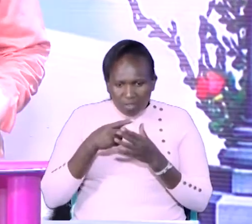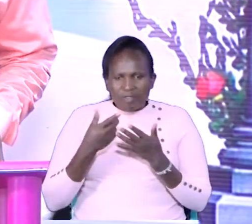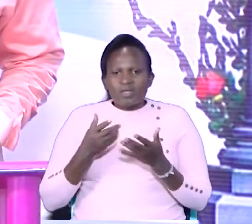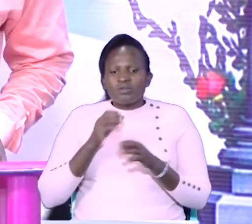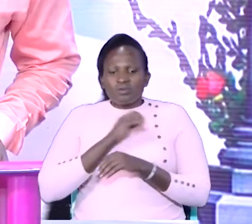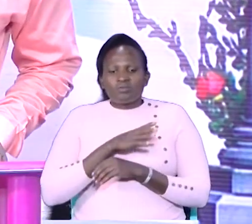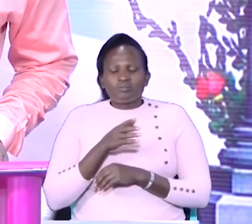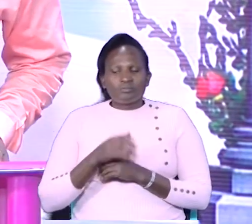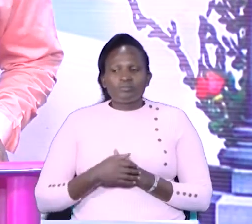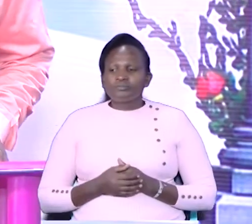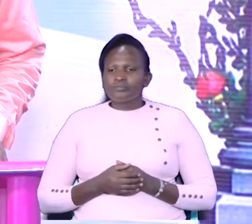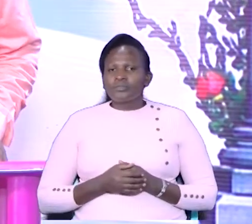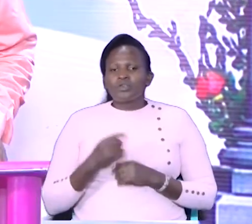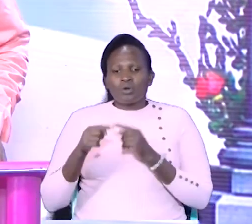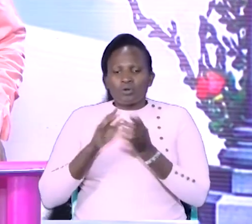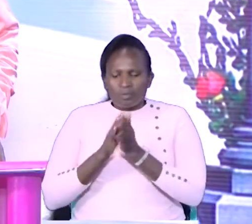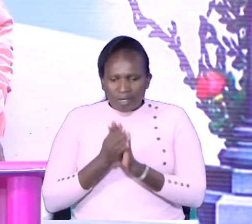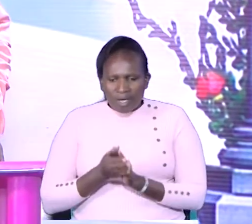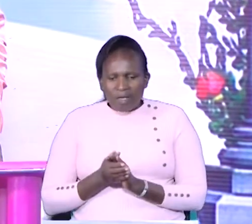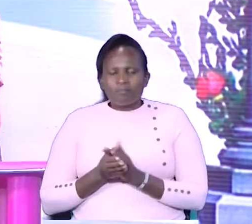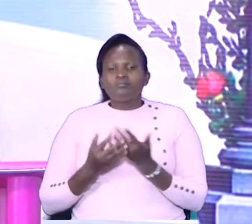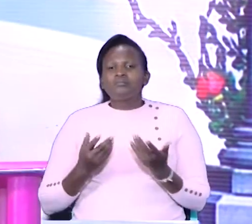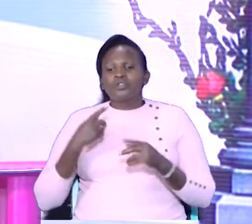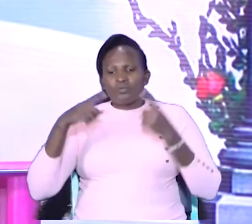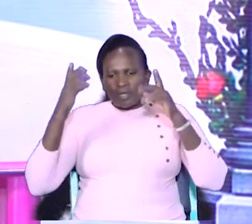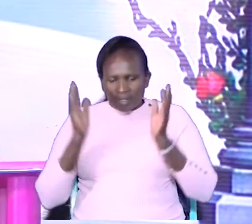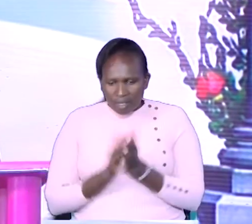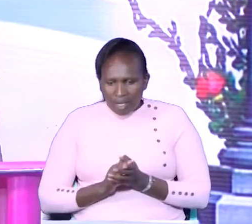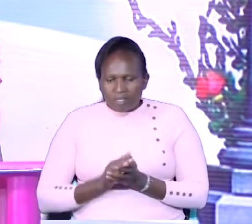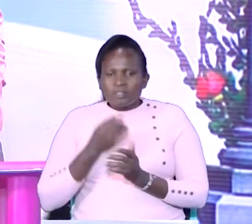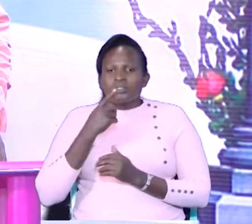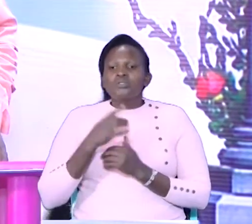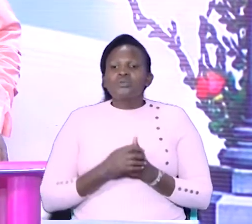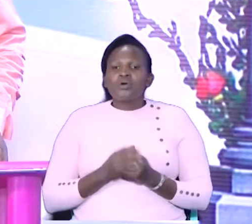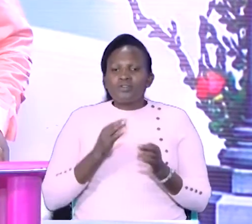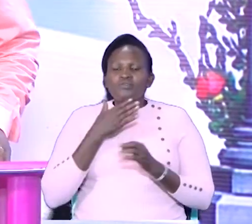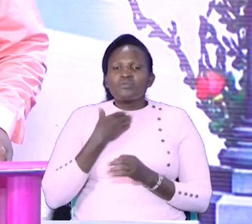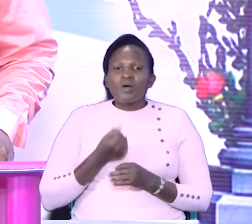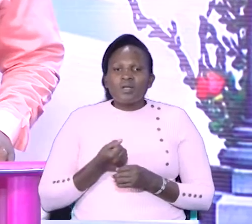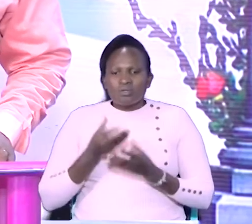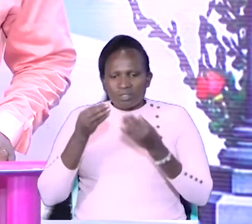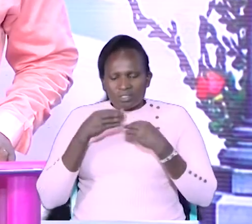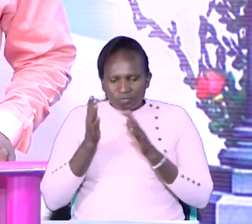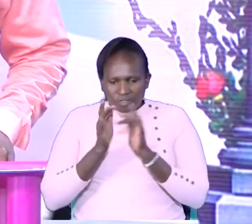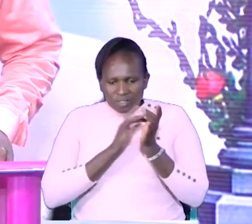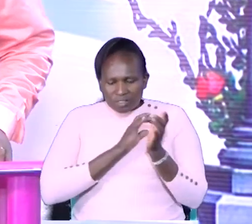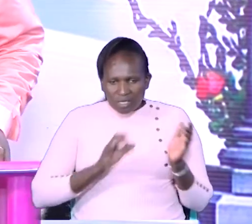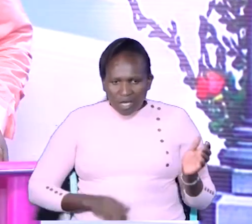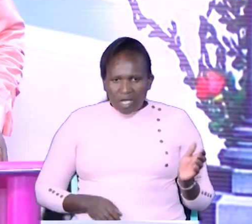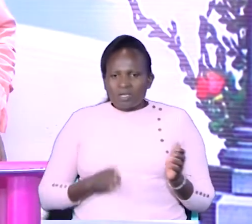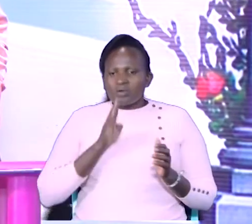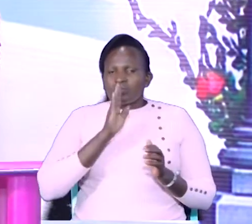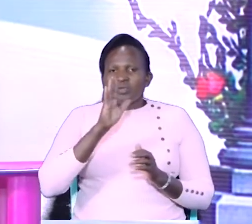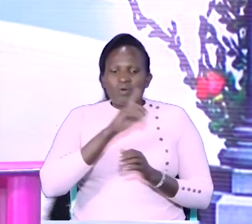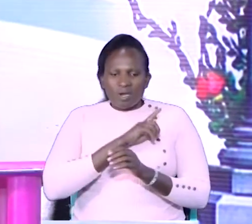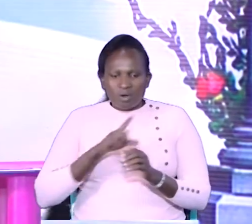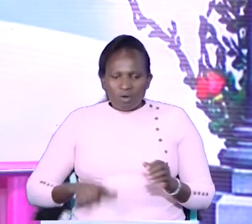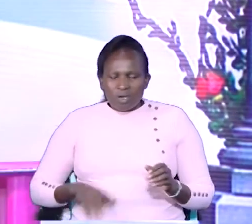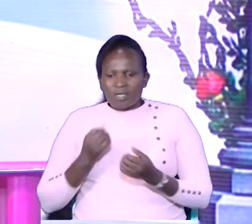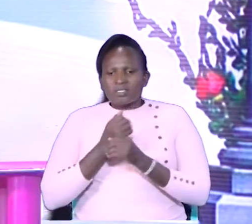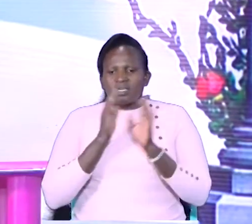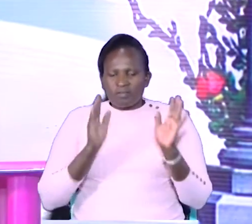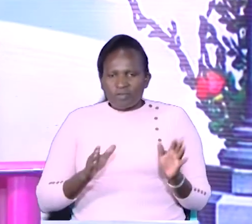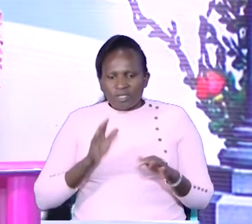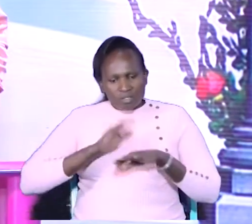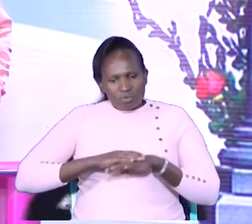be a failure, you are going to be a victor, utakuwa mshindi. Kwa hivyo kama ungetaka kumpokea Yesu Kristo awe mwokozi wa maisha yako,